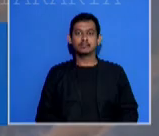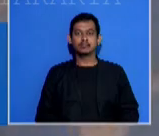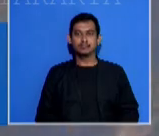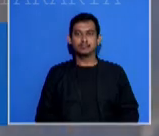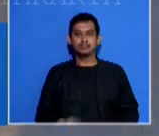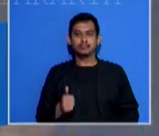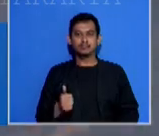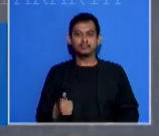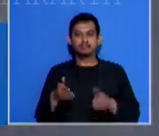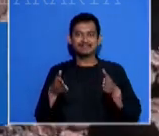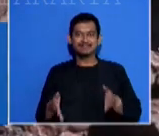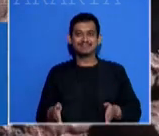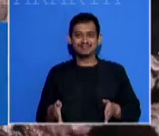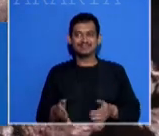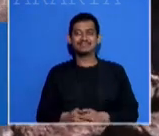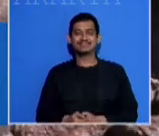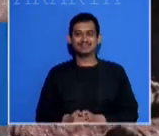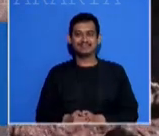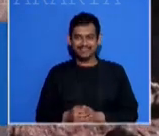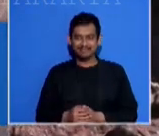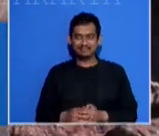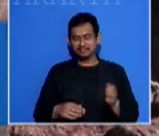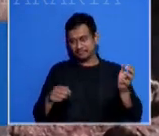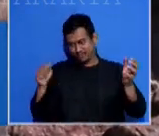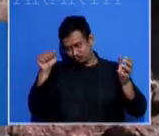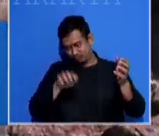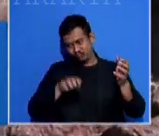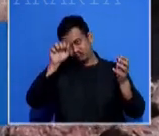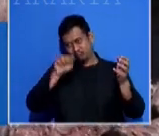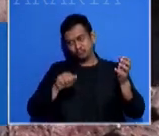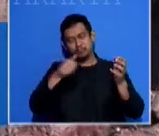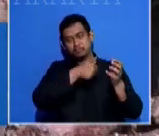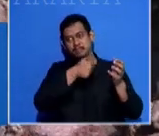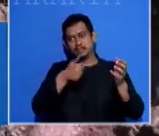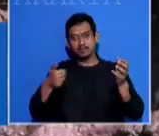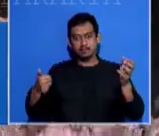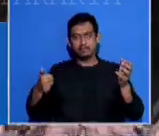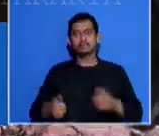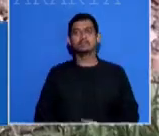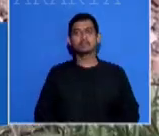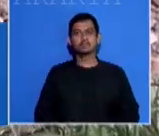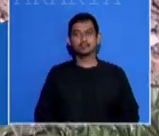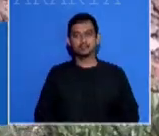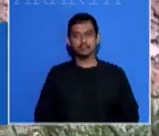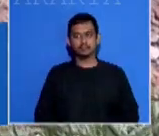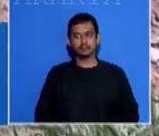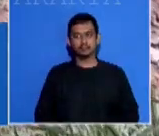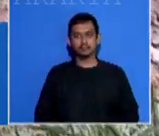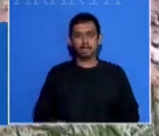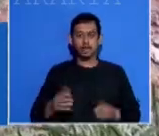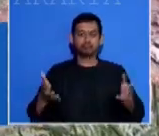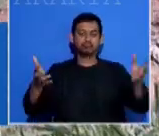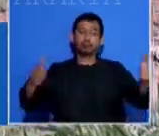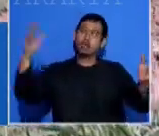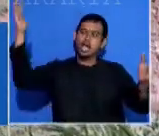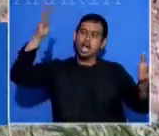mirunggan saking sikat kawat alus. Sasampunipun resik mendo-mendo menika dipun cencang supados garing. Rahno